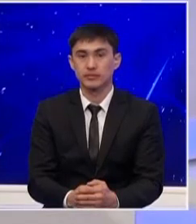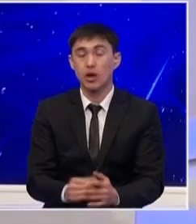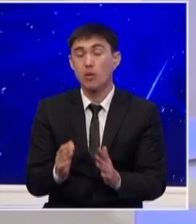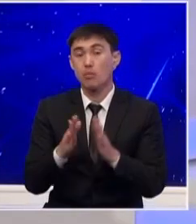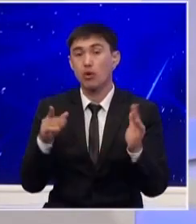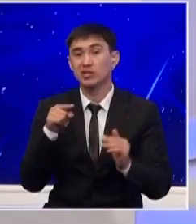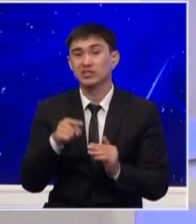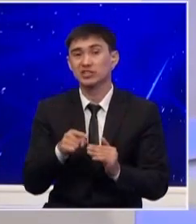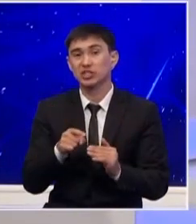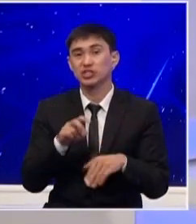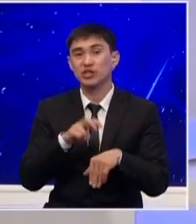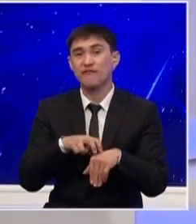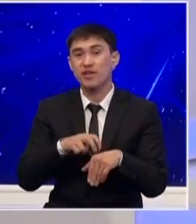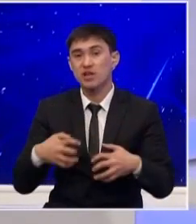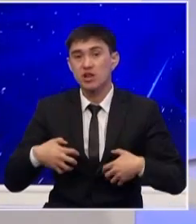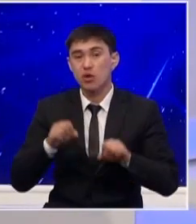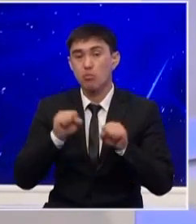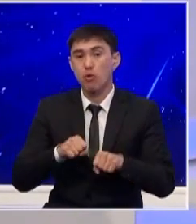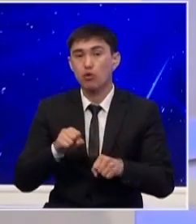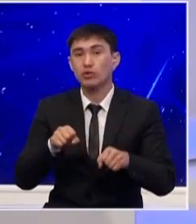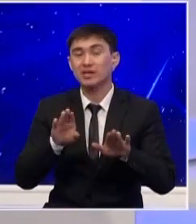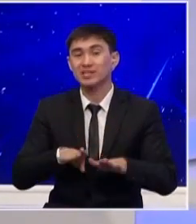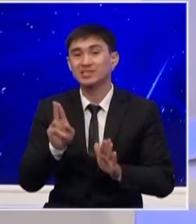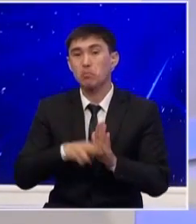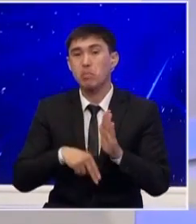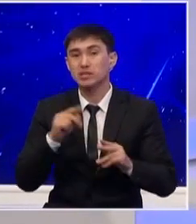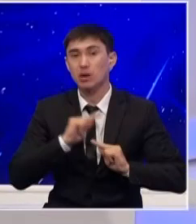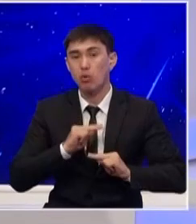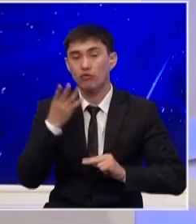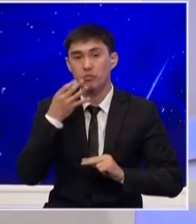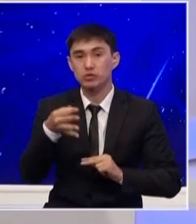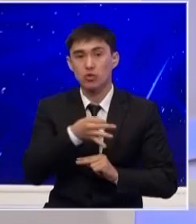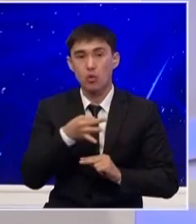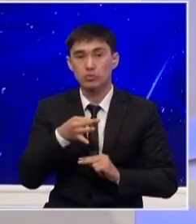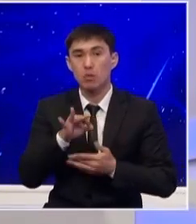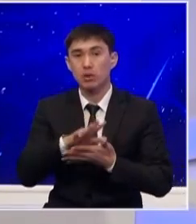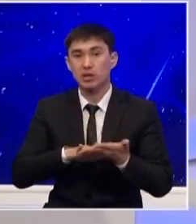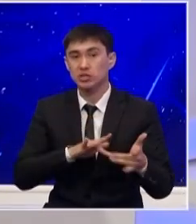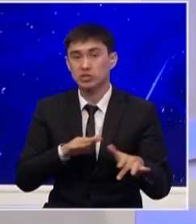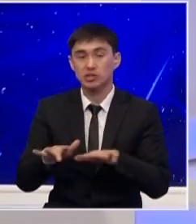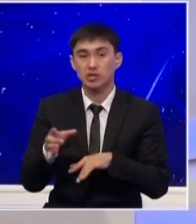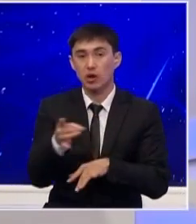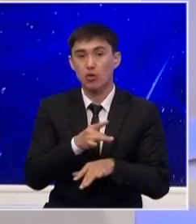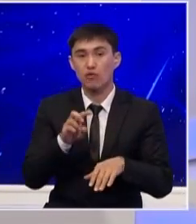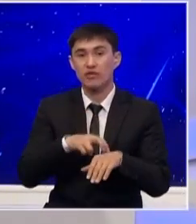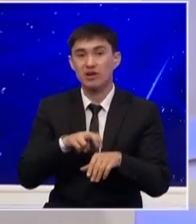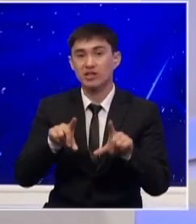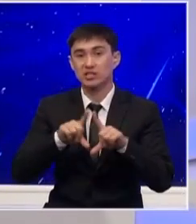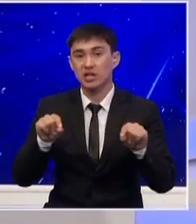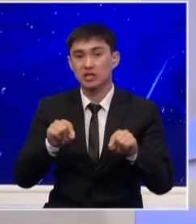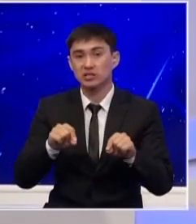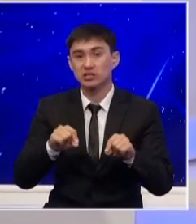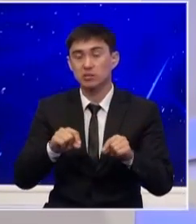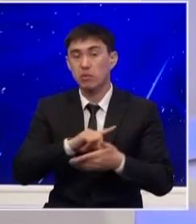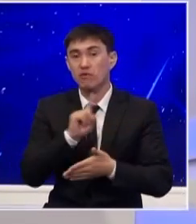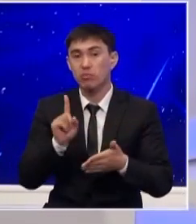Более 1000 ветеринаров могут остаться без работы в Алматинской области. А продолжение деятельности районных ветеринарных станций стоит